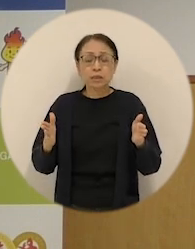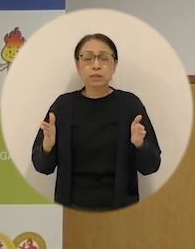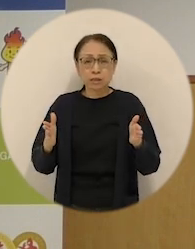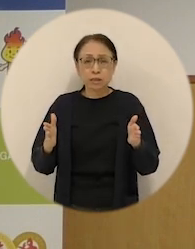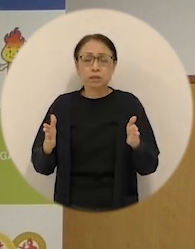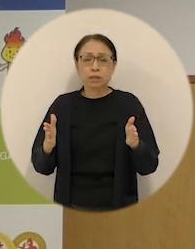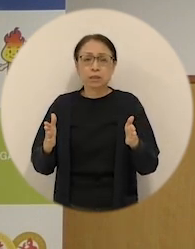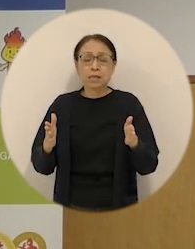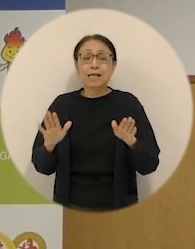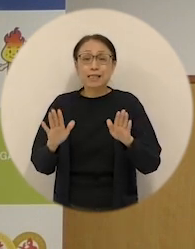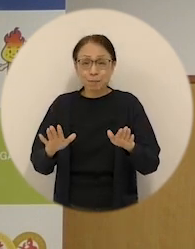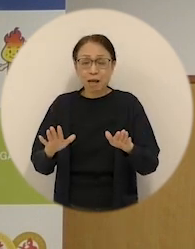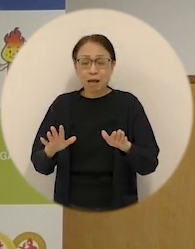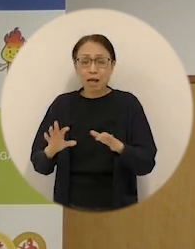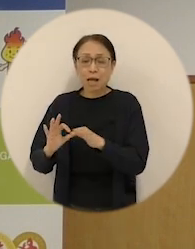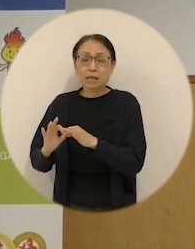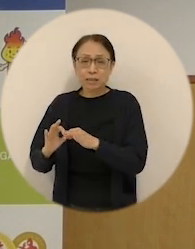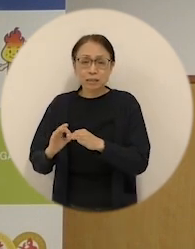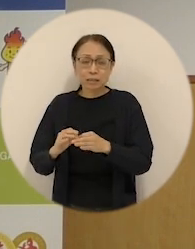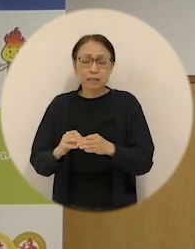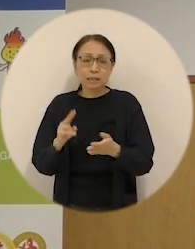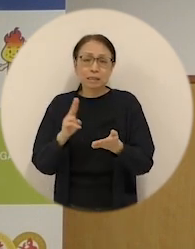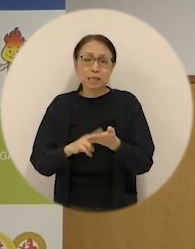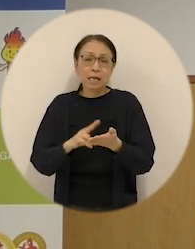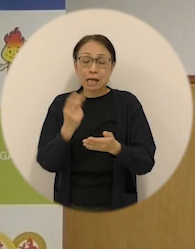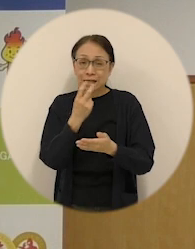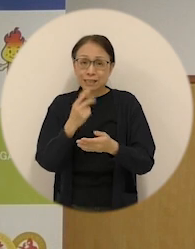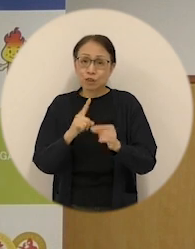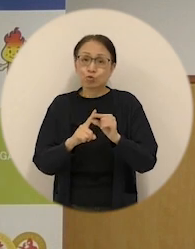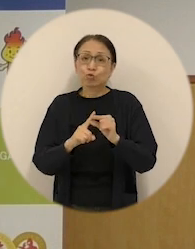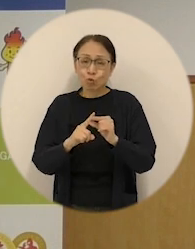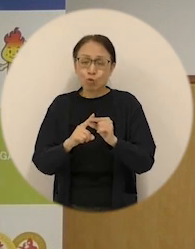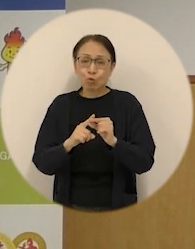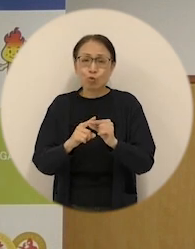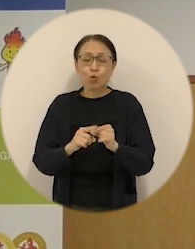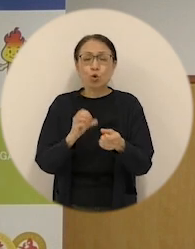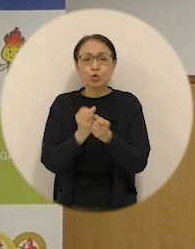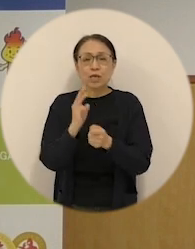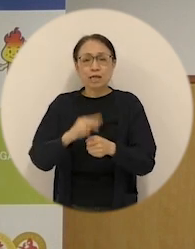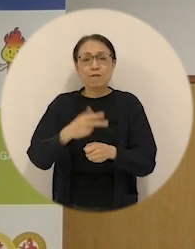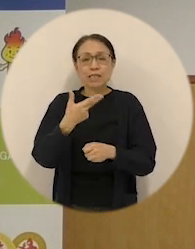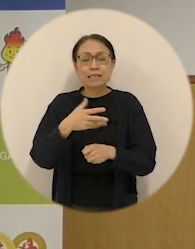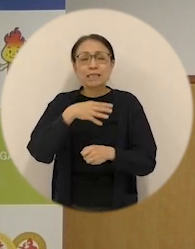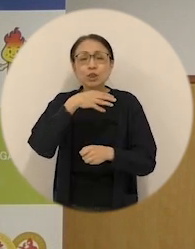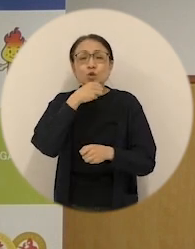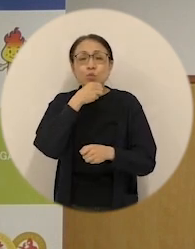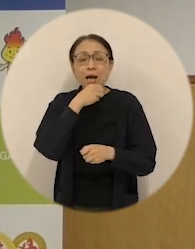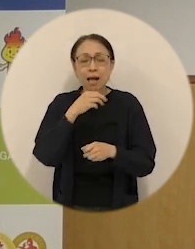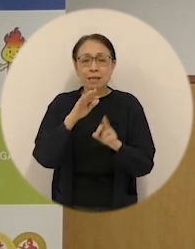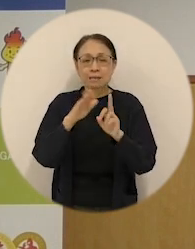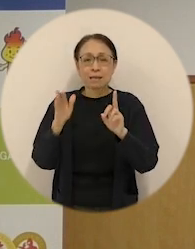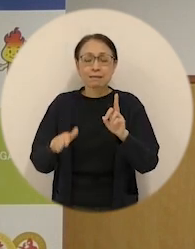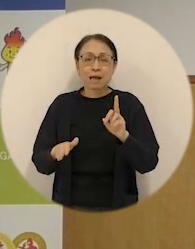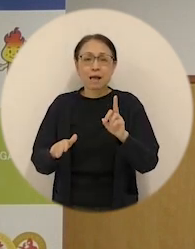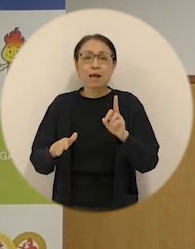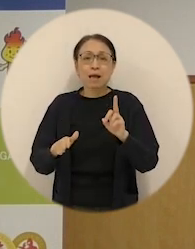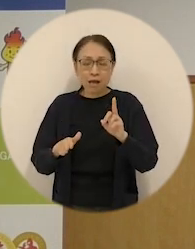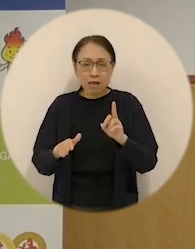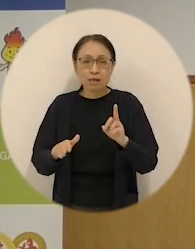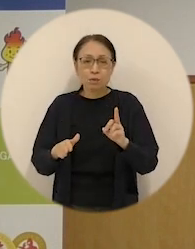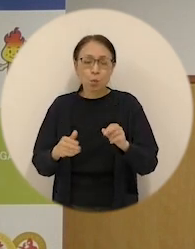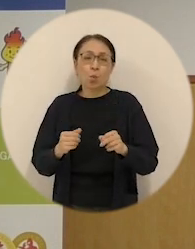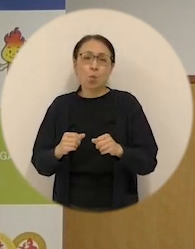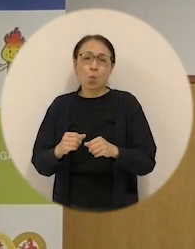現在管理している公益社団法人須賀川市シルバー人材センターを指定管理者とするものであります